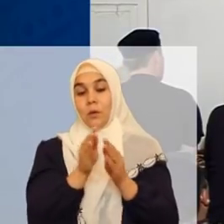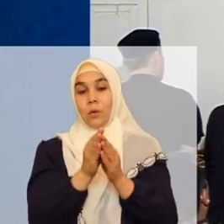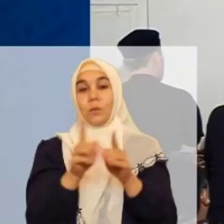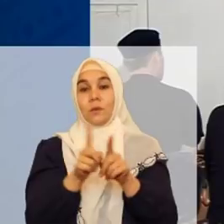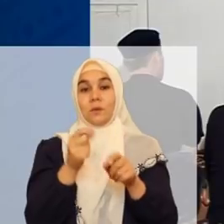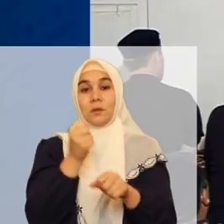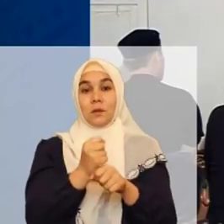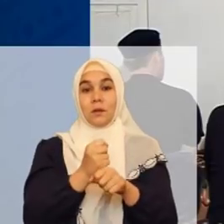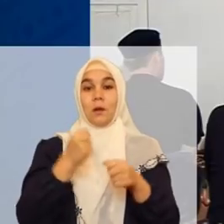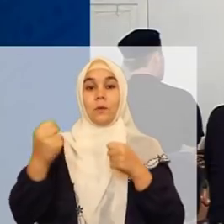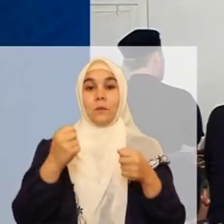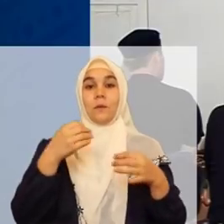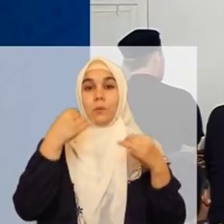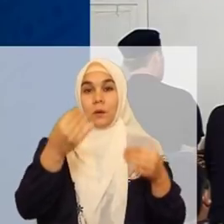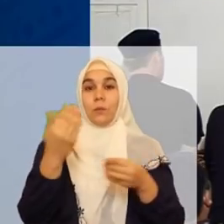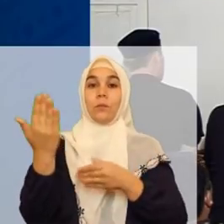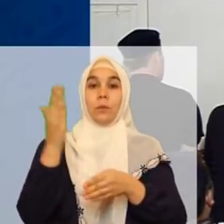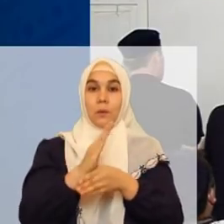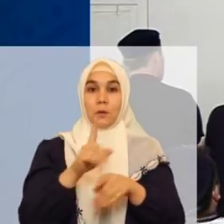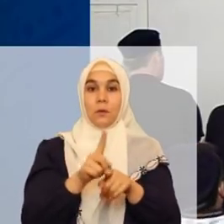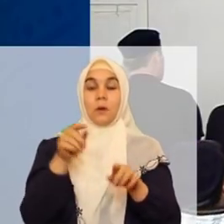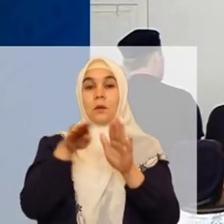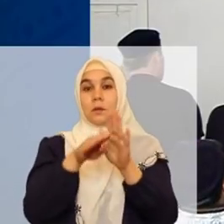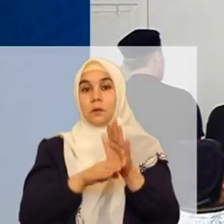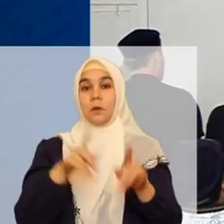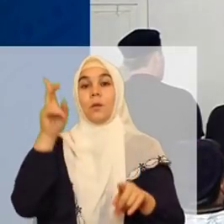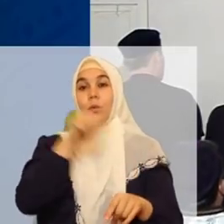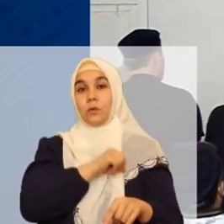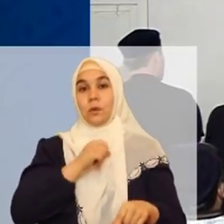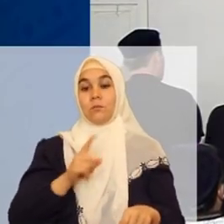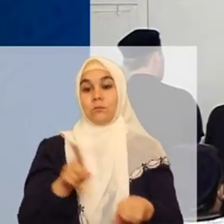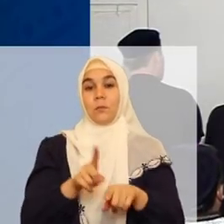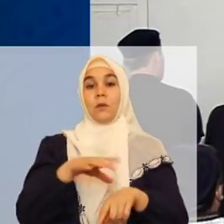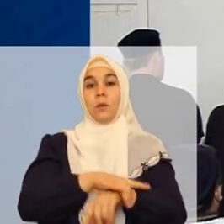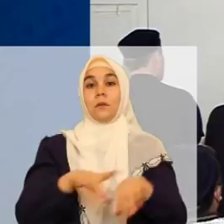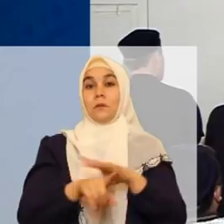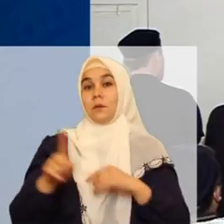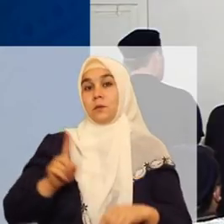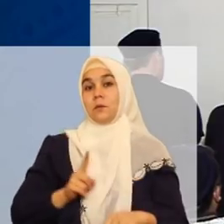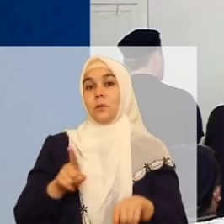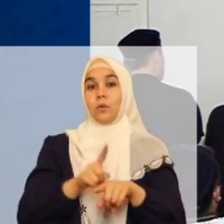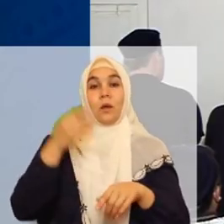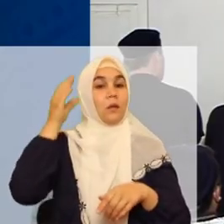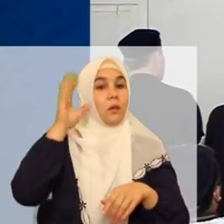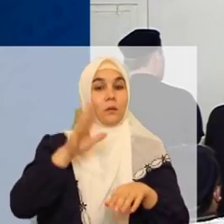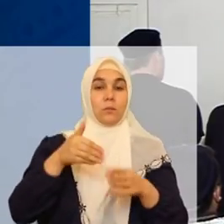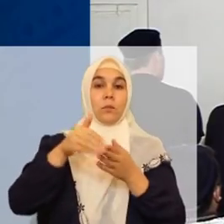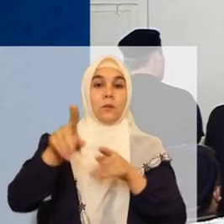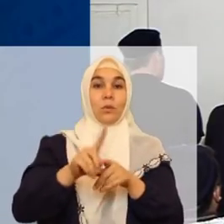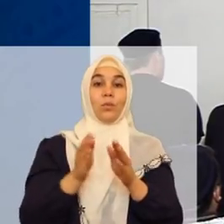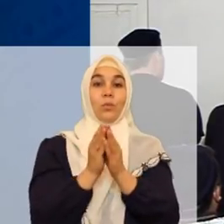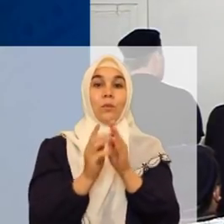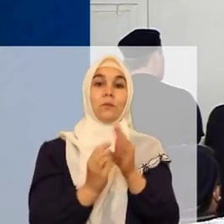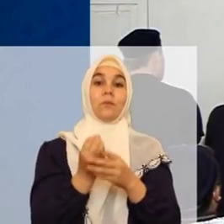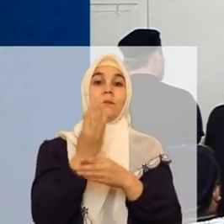qattiqiga o'xshagan qattiq qoidalarni qo'yib qo'ygan. Bandani tutib turadi, lekin banda osiylik qilib haligi qoidani yorib